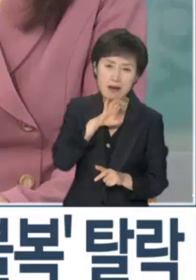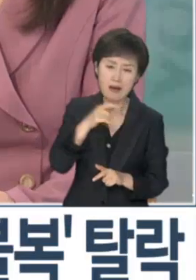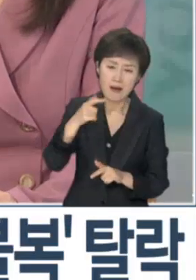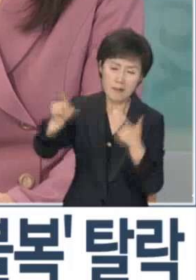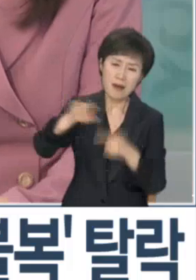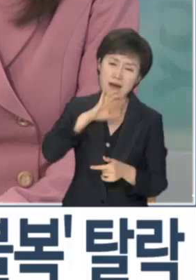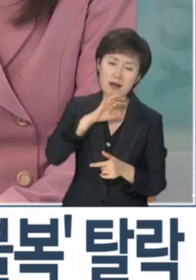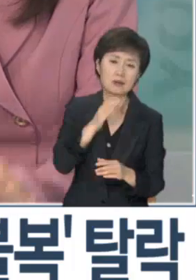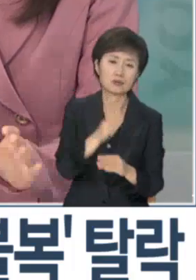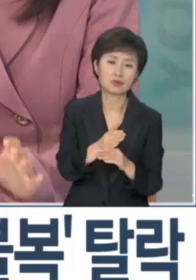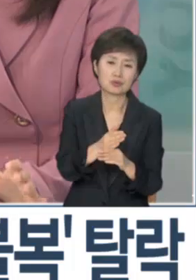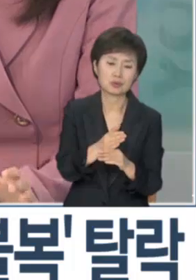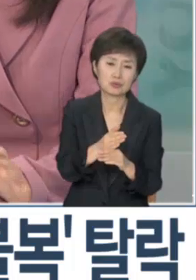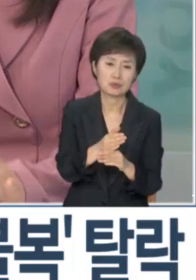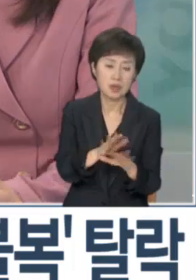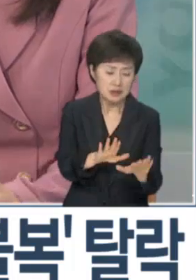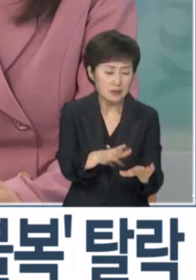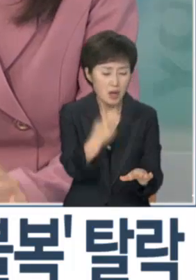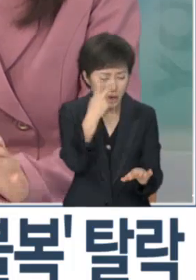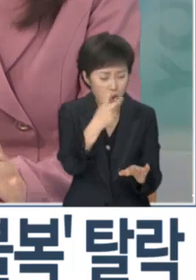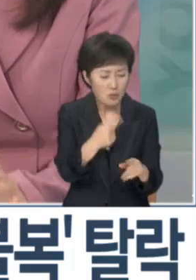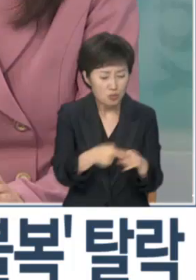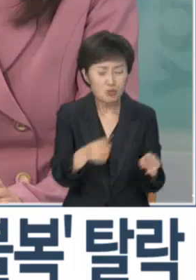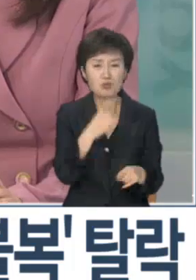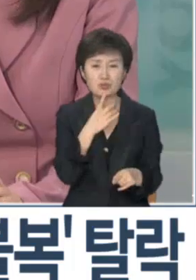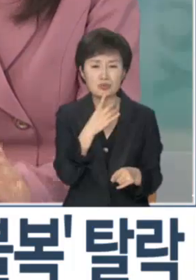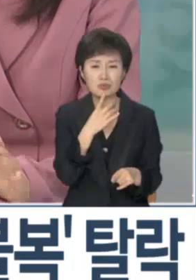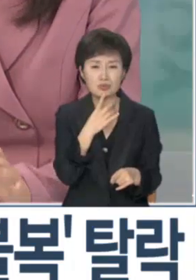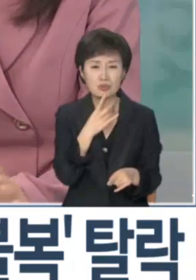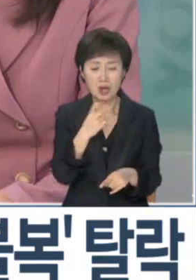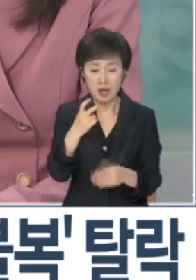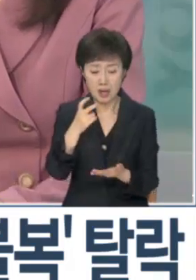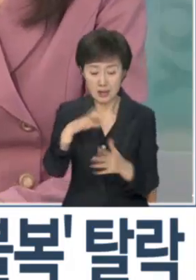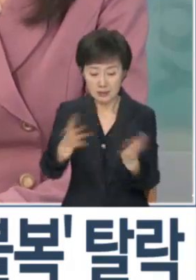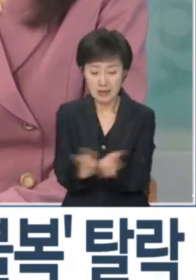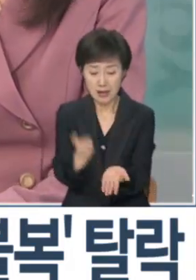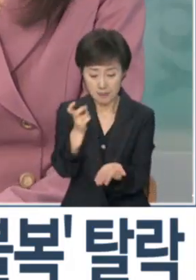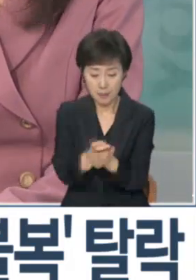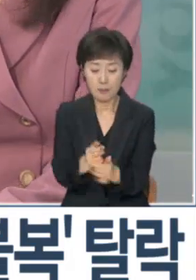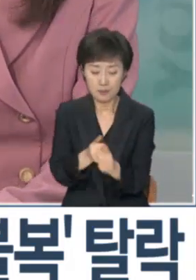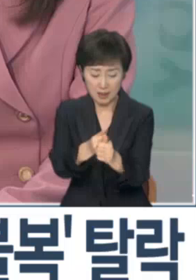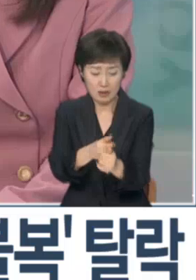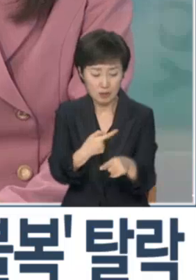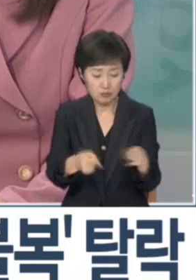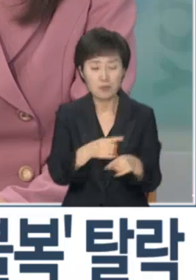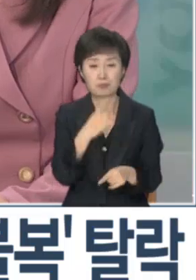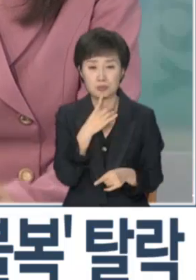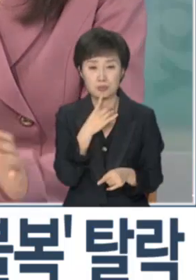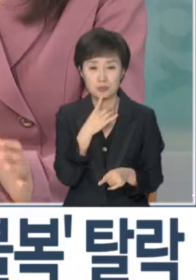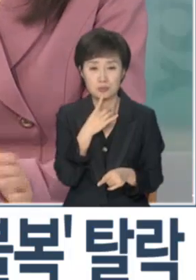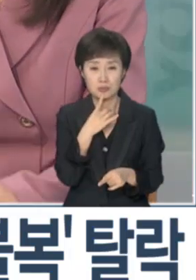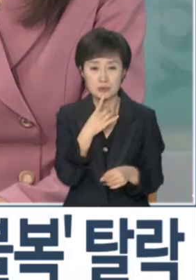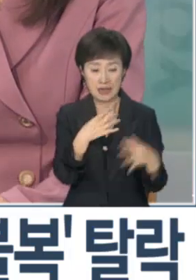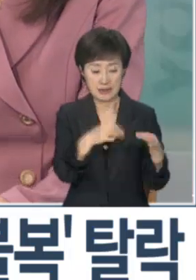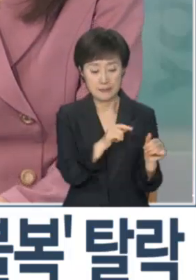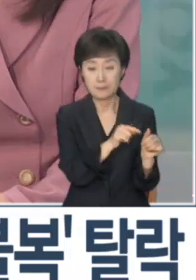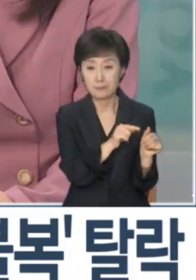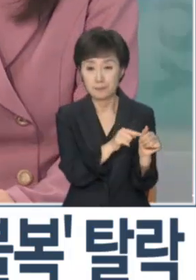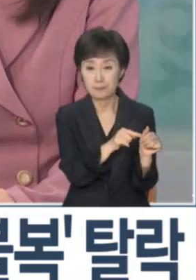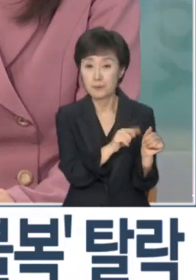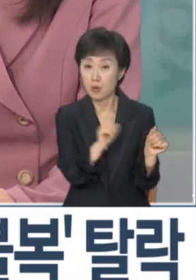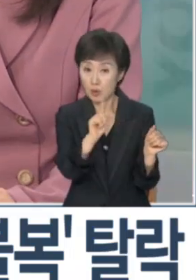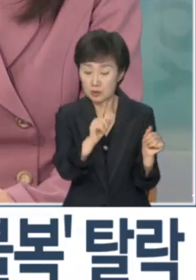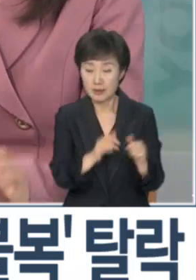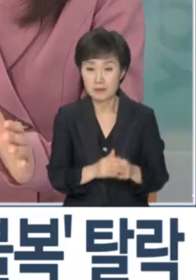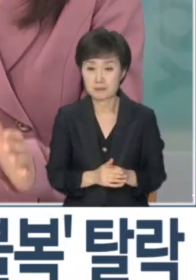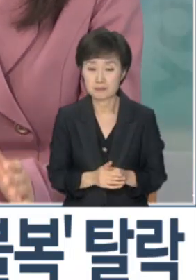있는 상황입니다. 그러나 일단 검증위의 입장은 당규에 따라 기준에 따라 했다라는 이야기고요. 특히 김윤식 당시 후보자 같은